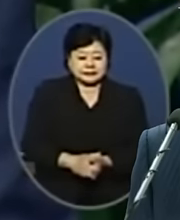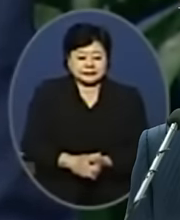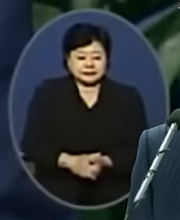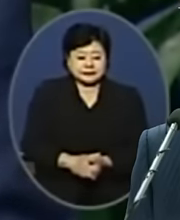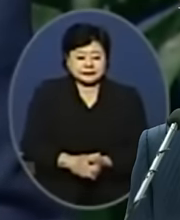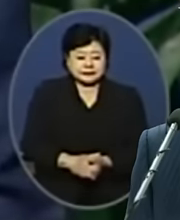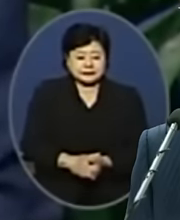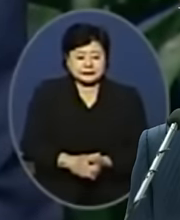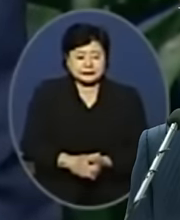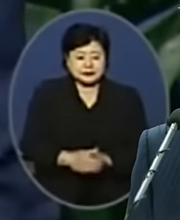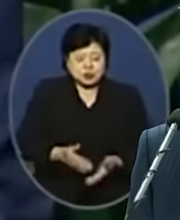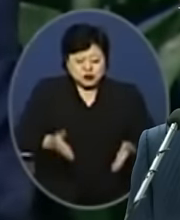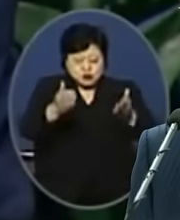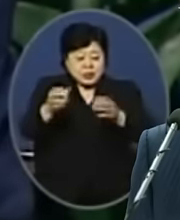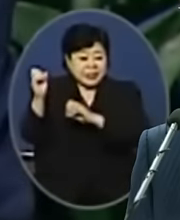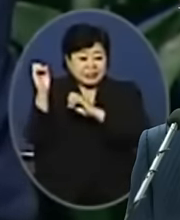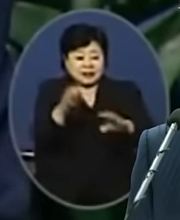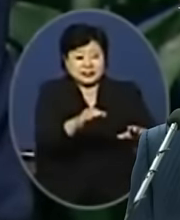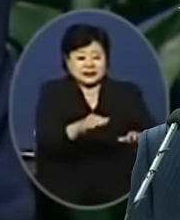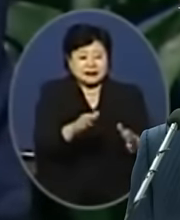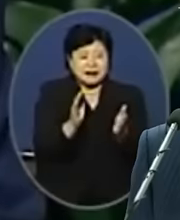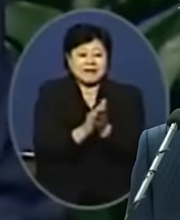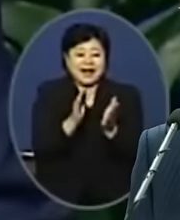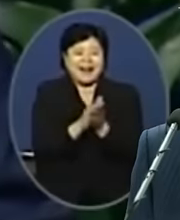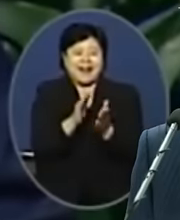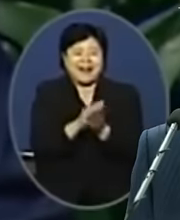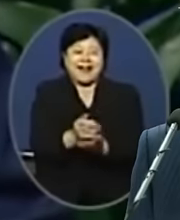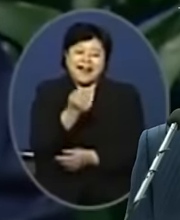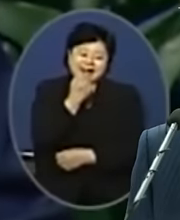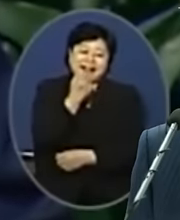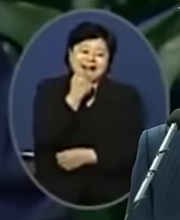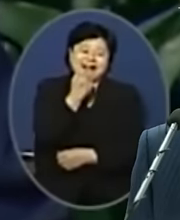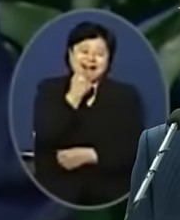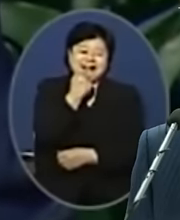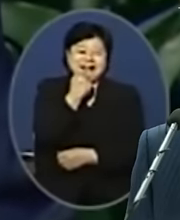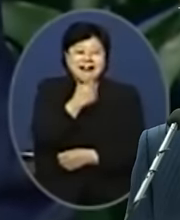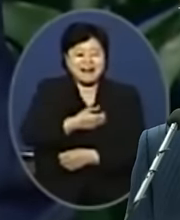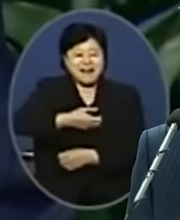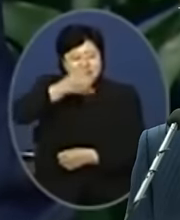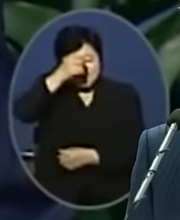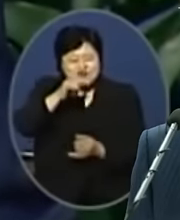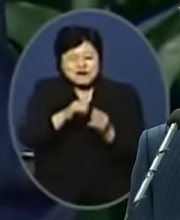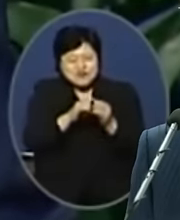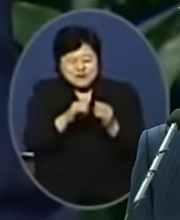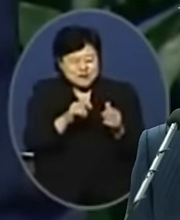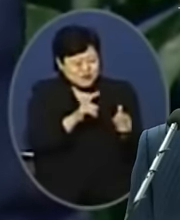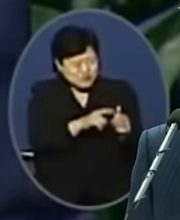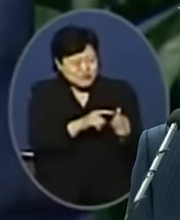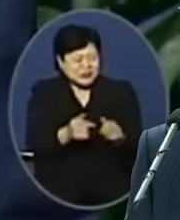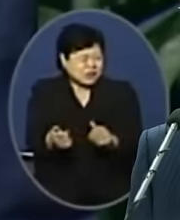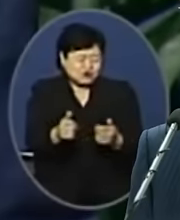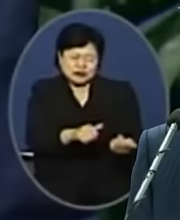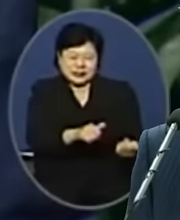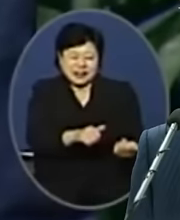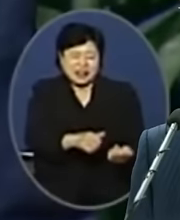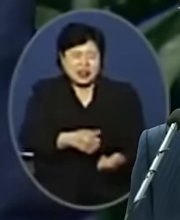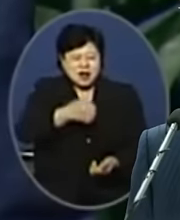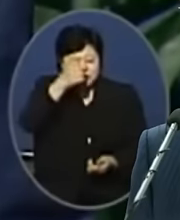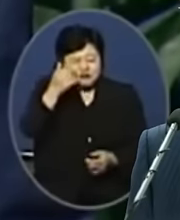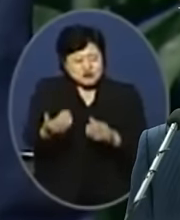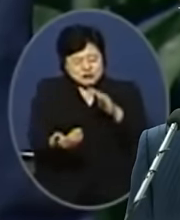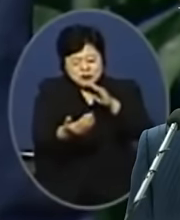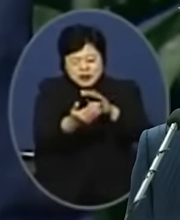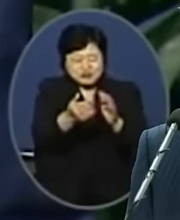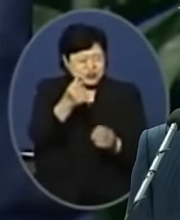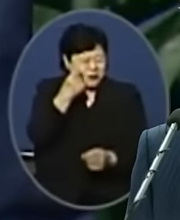그래, 마른 우물에 던져넣고 난 다음에 손바닥을 치고 하하하하 꿈? 별 볼 일 없는 소리 한다. 꿈이 어떻게 마른